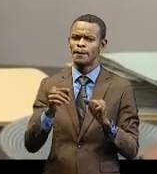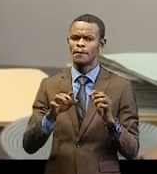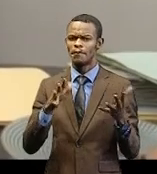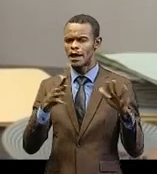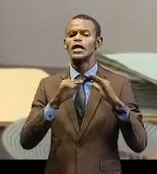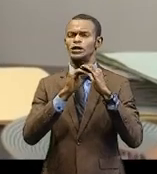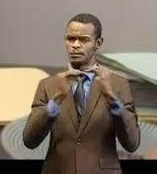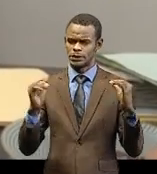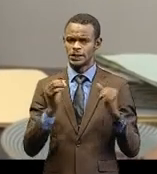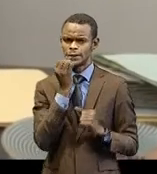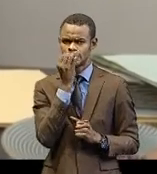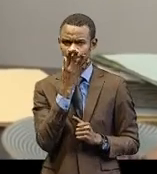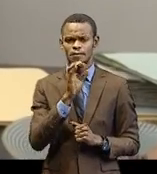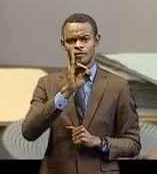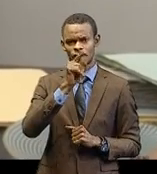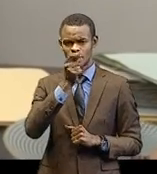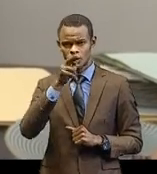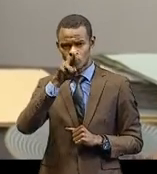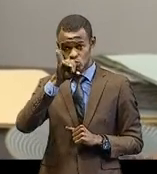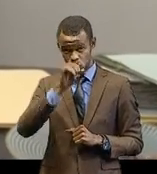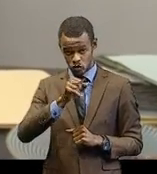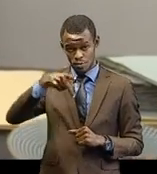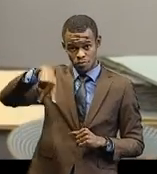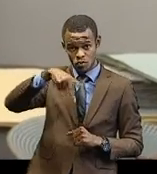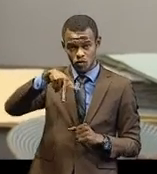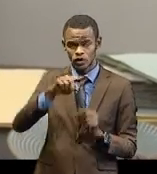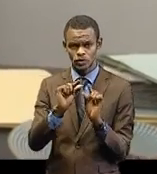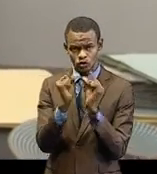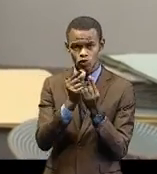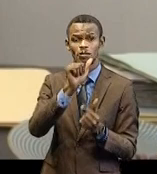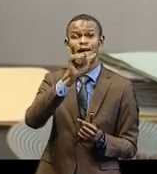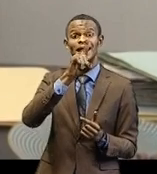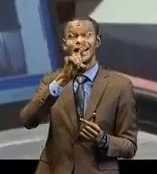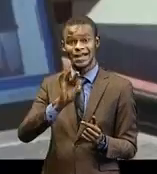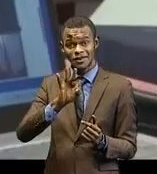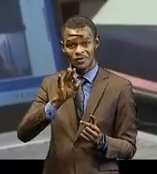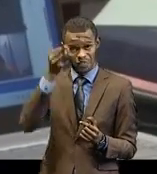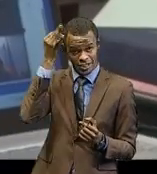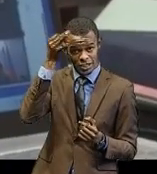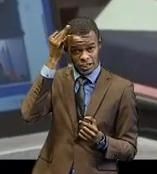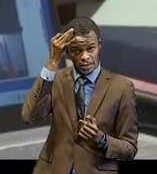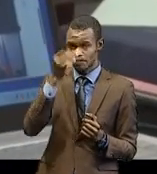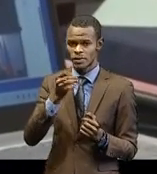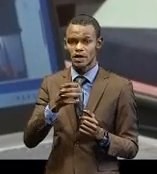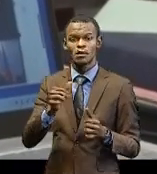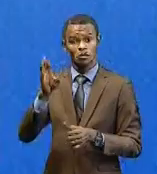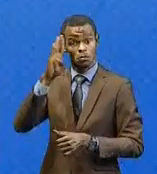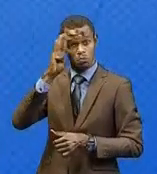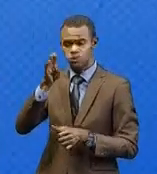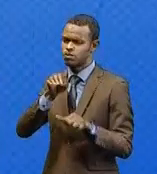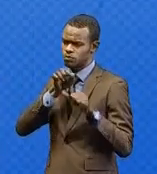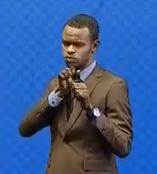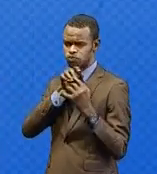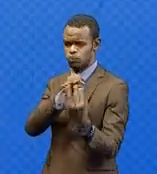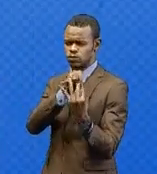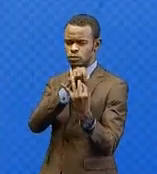la province de l'Ituri, où une frange d'ADF, fuyant la pression militaire de forces loyalistes dans le Grand Nord, ainsi que